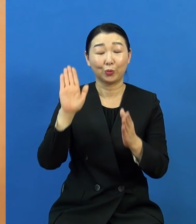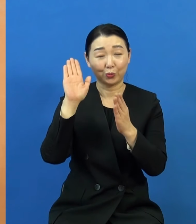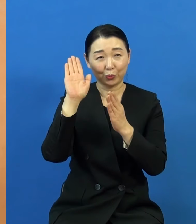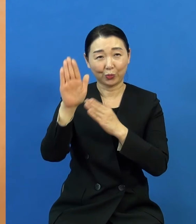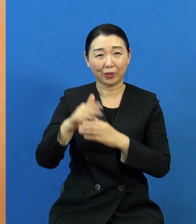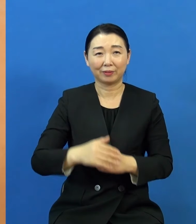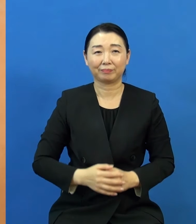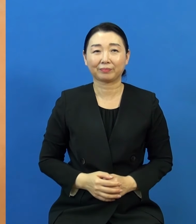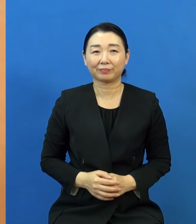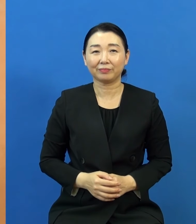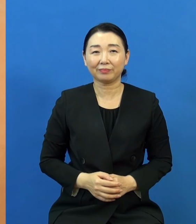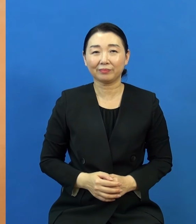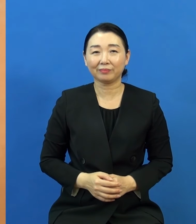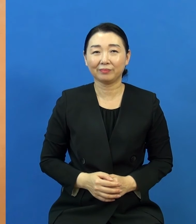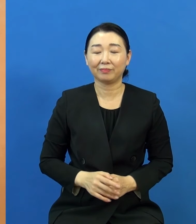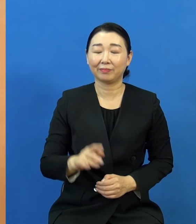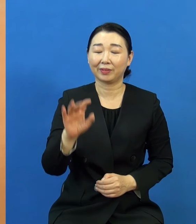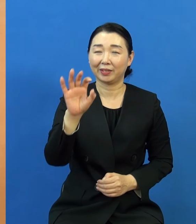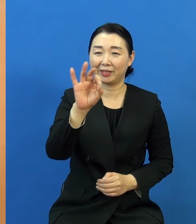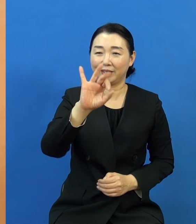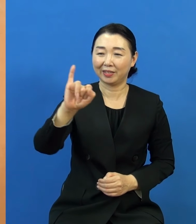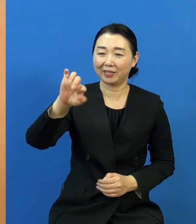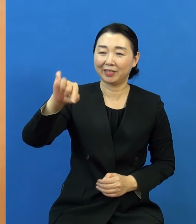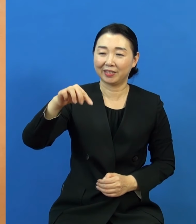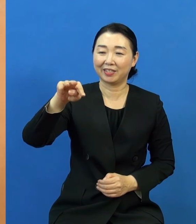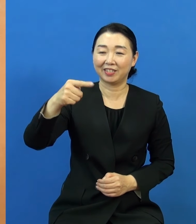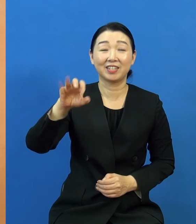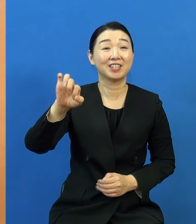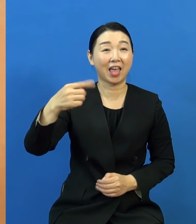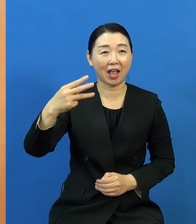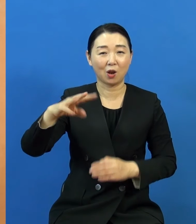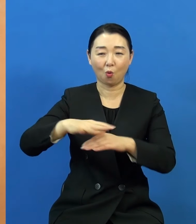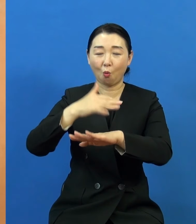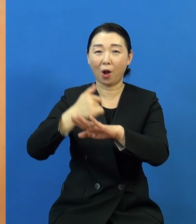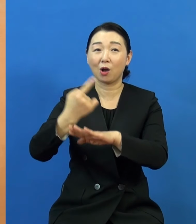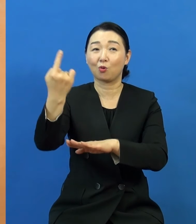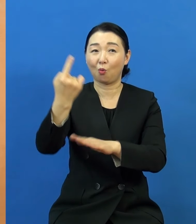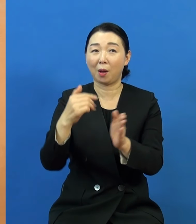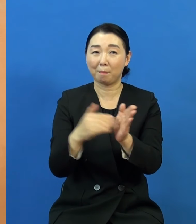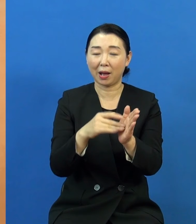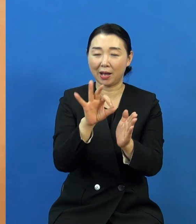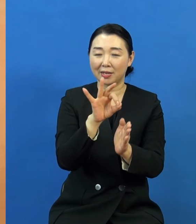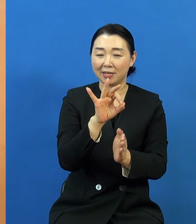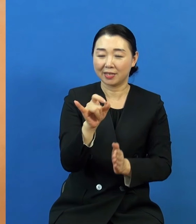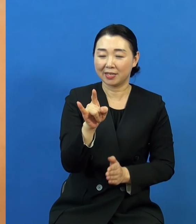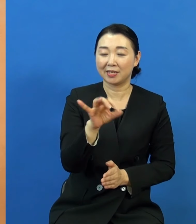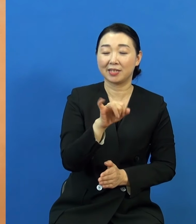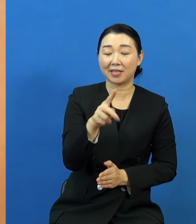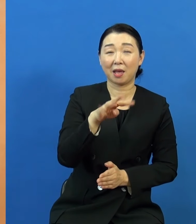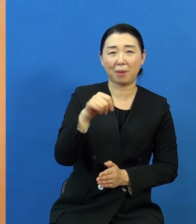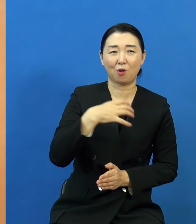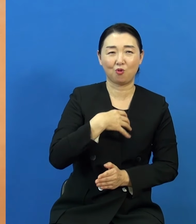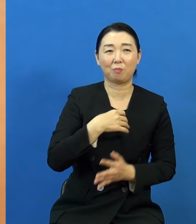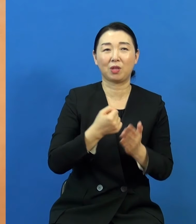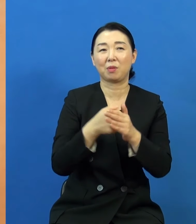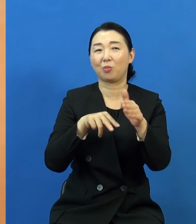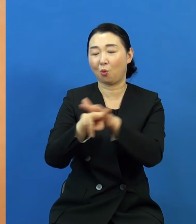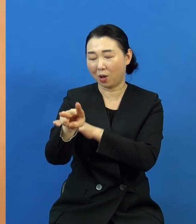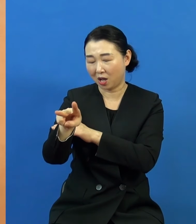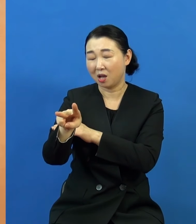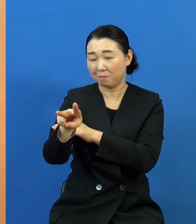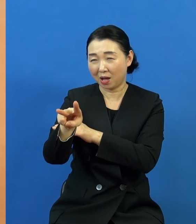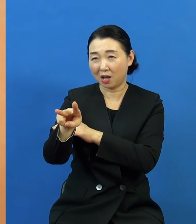후에 이스라엘 왕궁으로 돌아온 엘리야는 바로 이세벨의 위협에 의하여 도망쳐 베델을